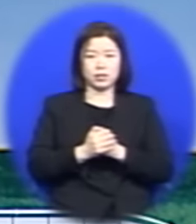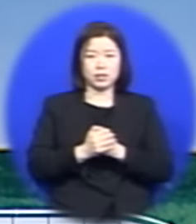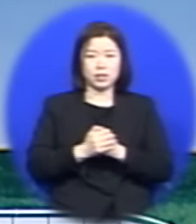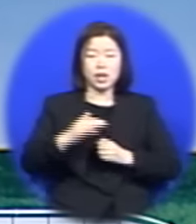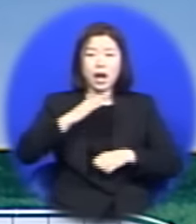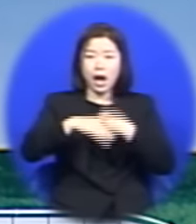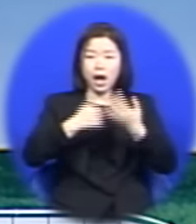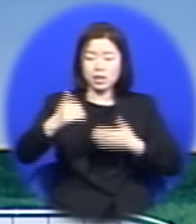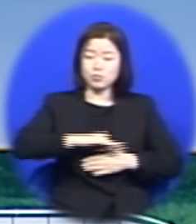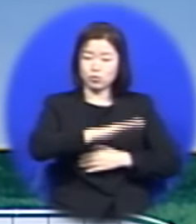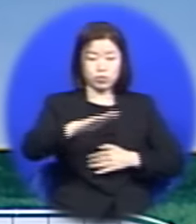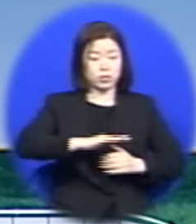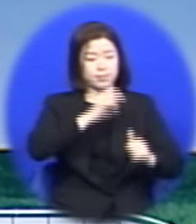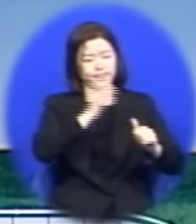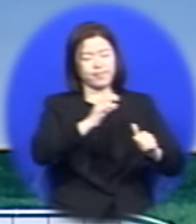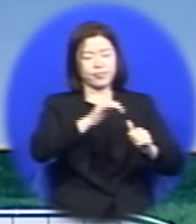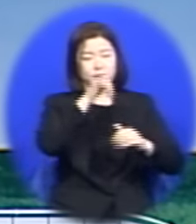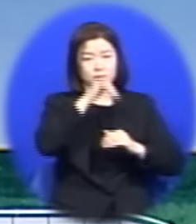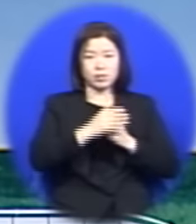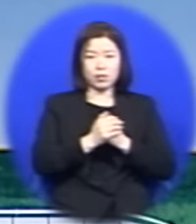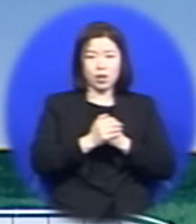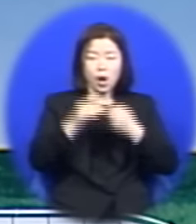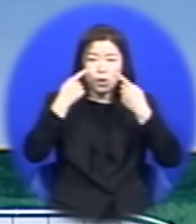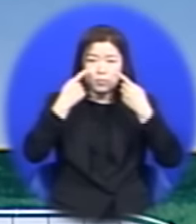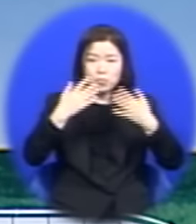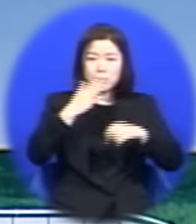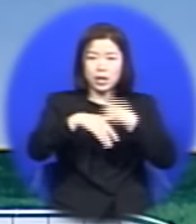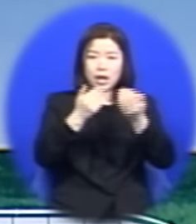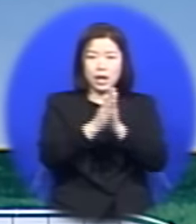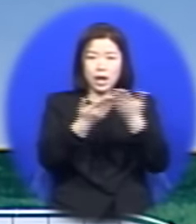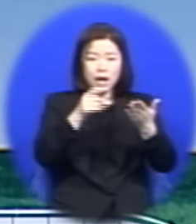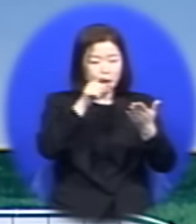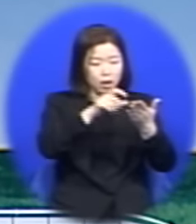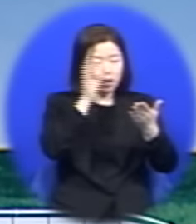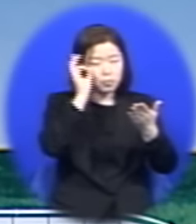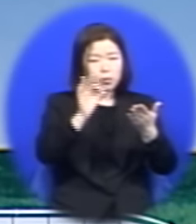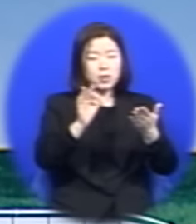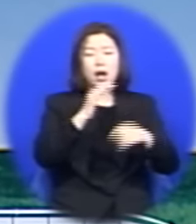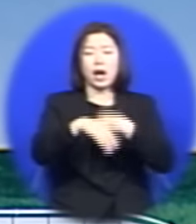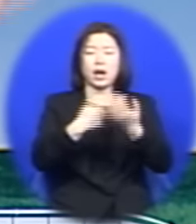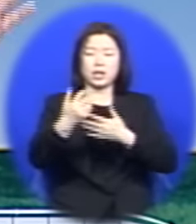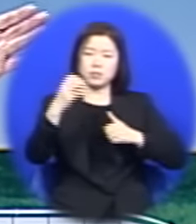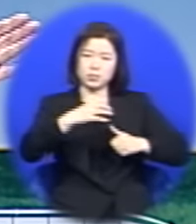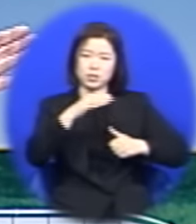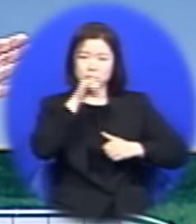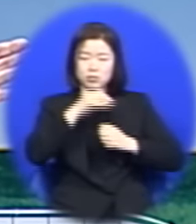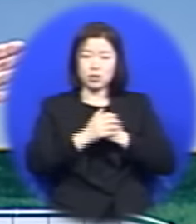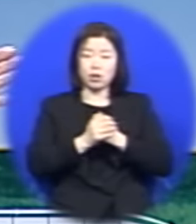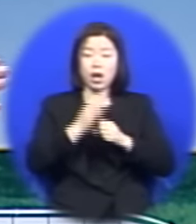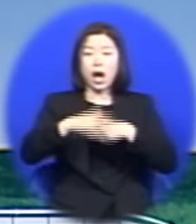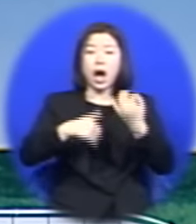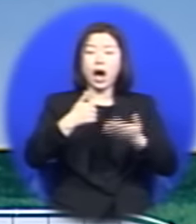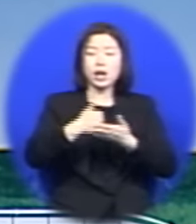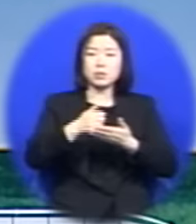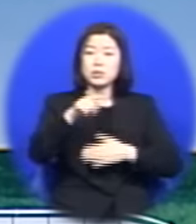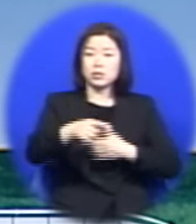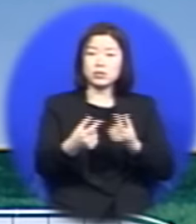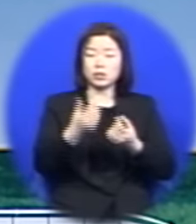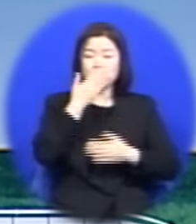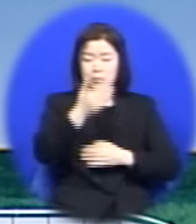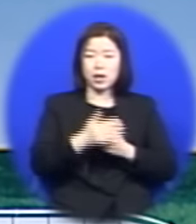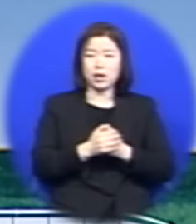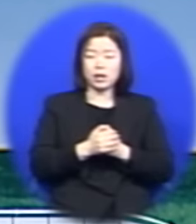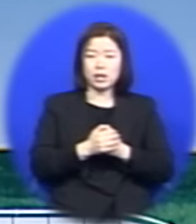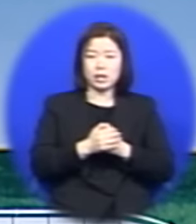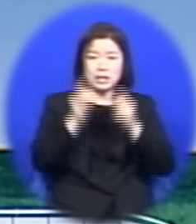하나님이 우리를 책망하십니다. 분명히 성경에 보면 하나님이 우리를 책망하십니다. 하나님은 그렇게 하실 수 있어요. 왜? 지옥에